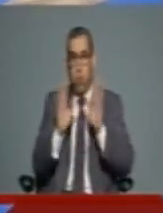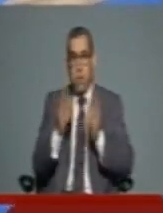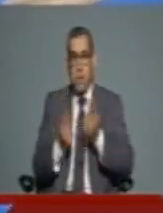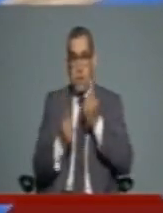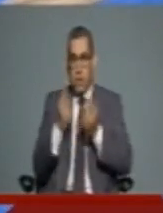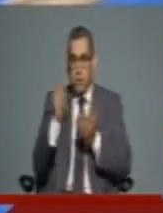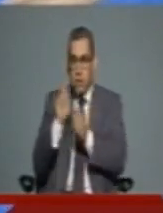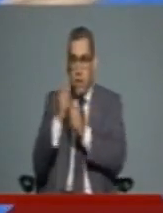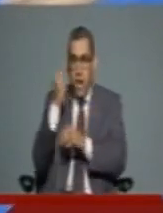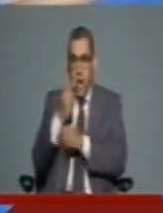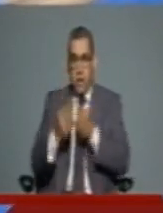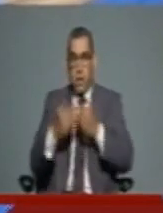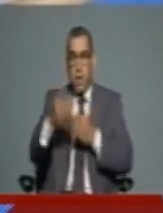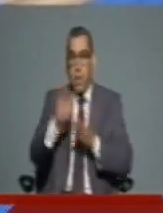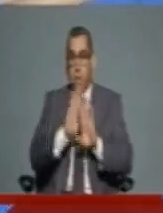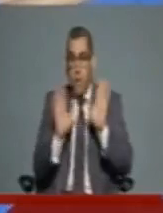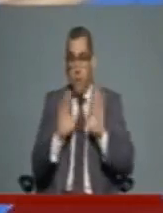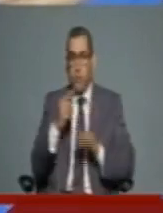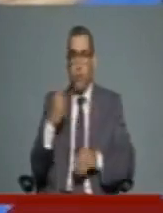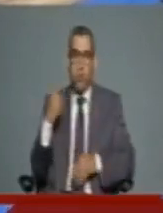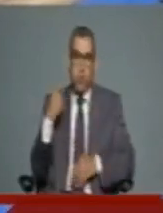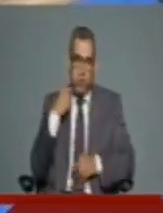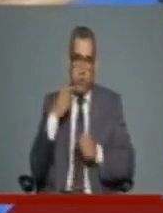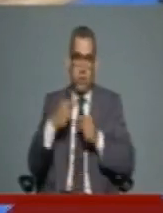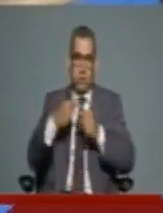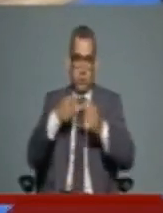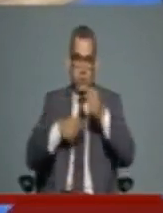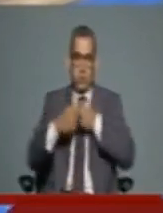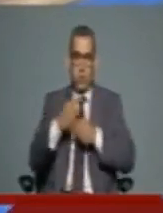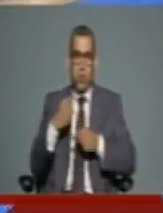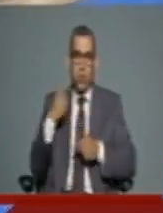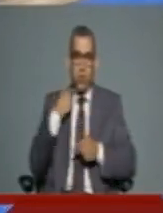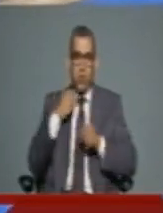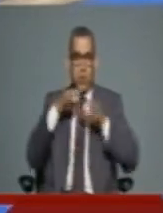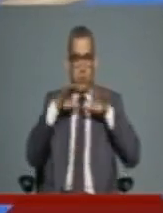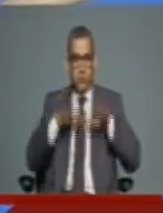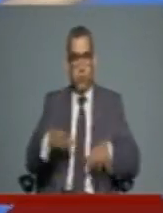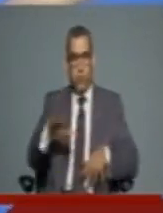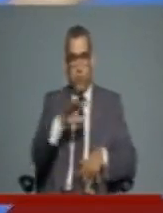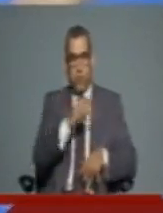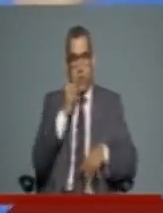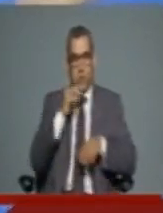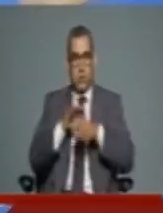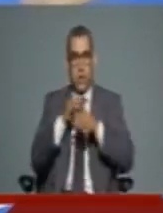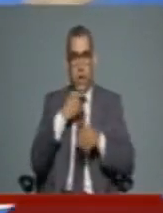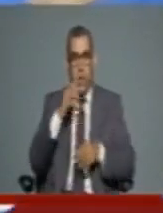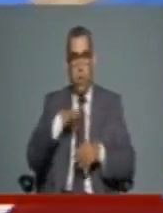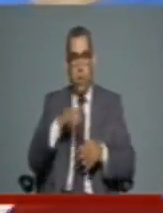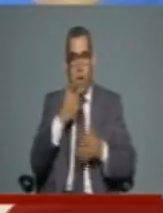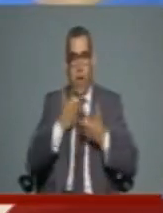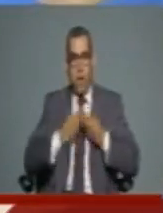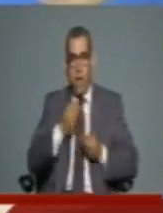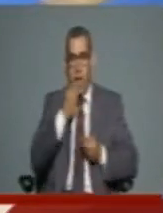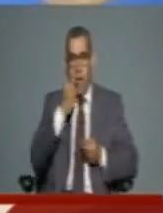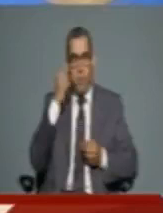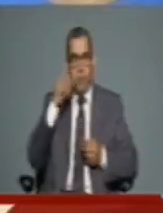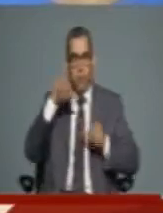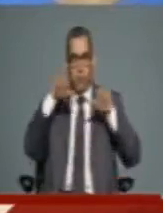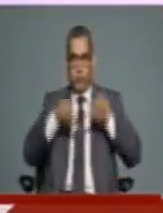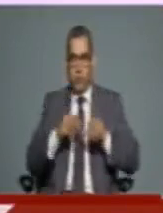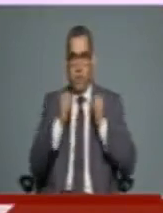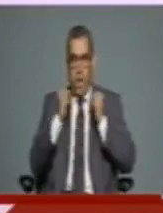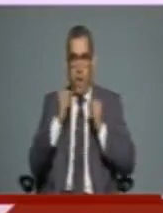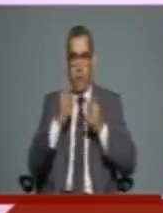تم كان سيؤثر تأثيرا مباشرا على مفهوم الأمن الغذائي والاستقرار في